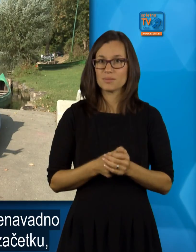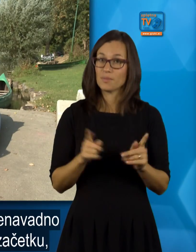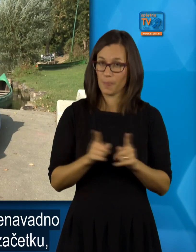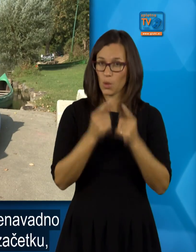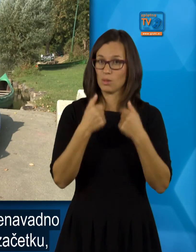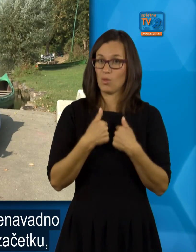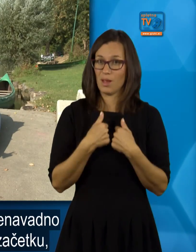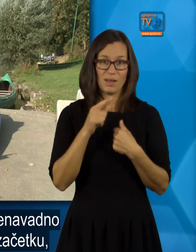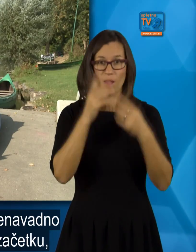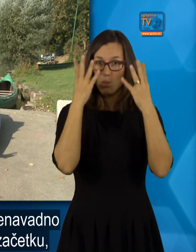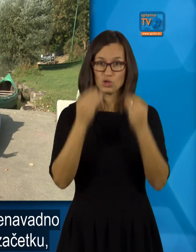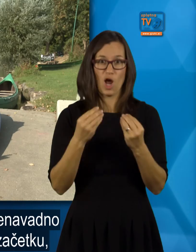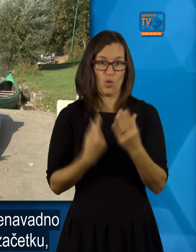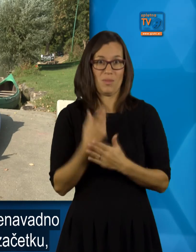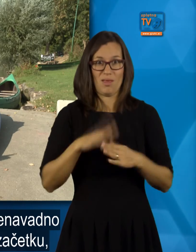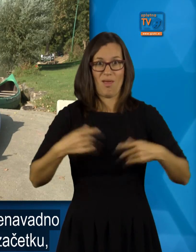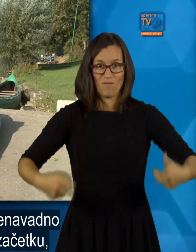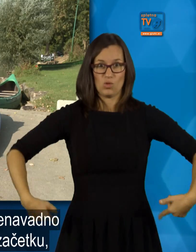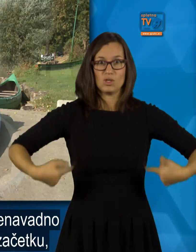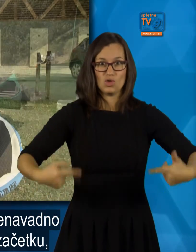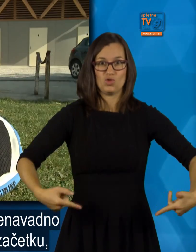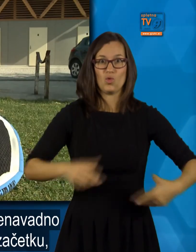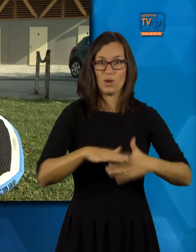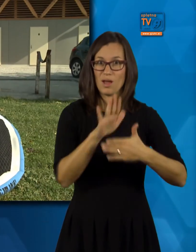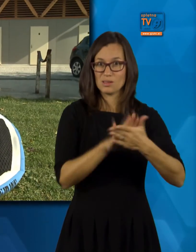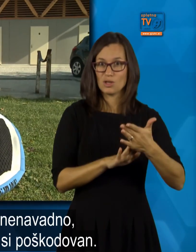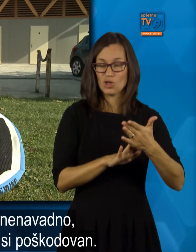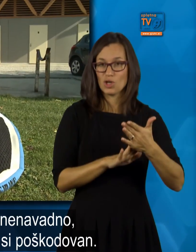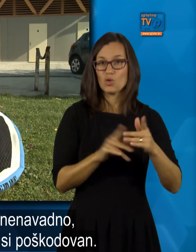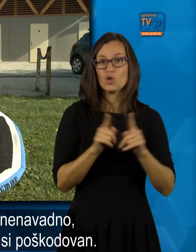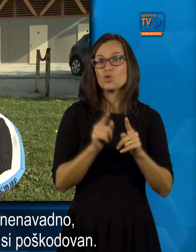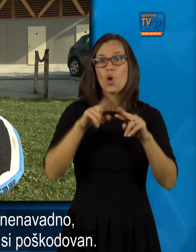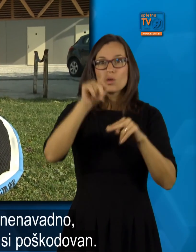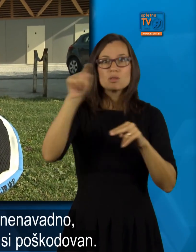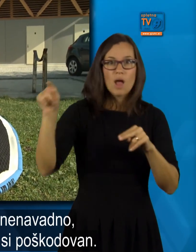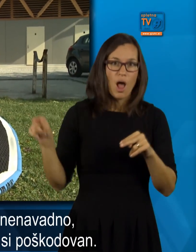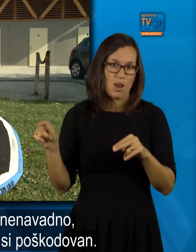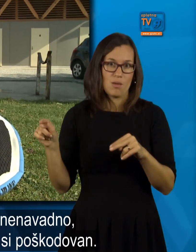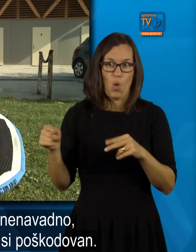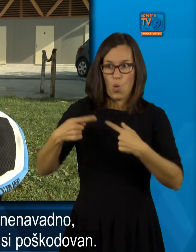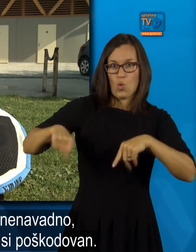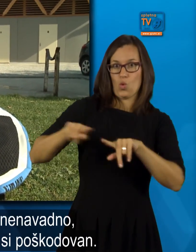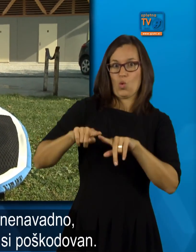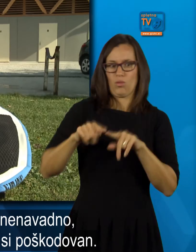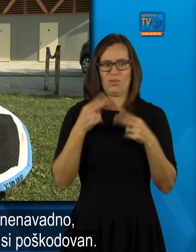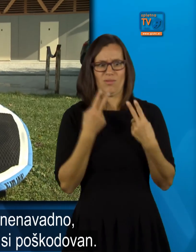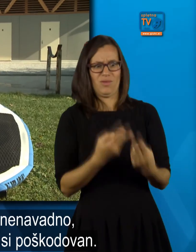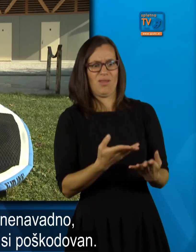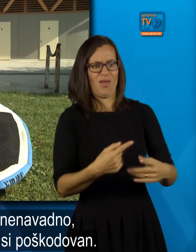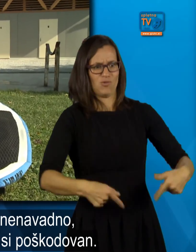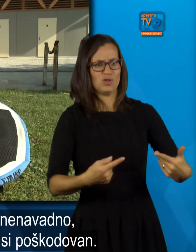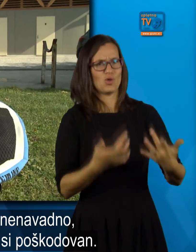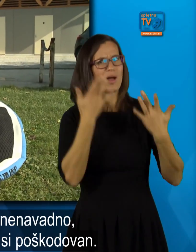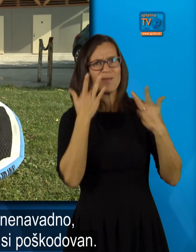Kakor je bilo meni nenavadno biti na vozičku na začetku, je tudi tistim okoli tebe nenavadno te videti na vozičku, ker